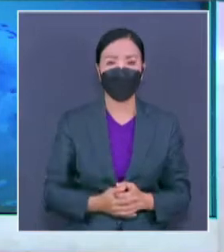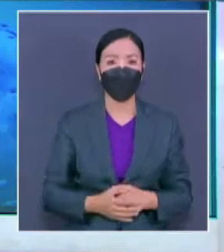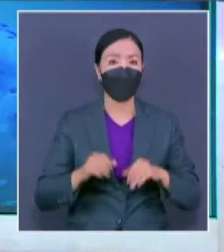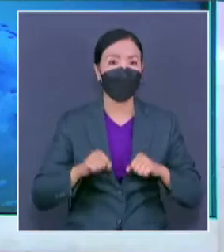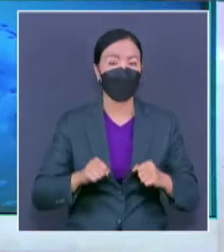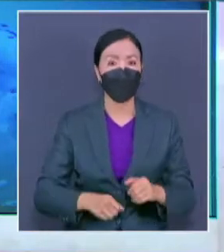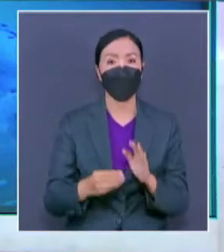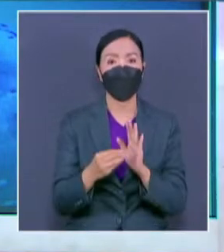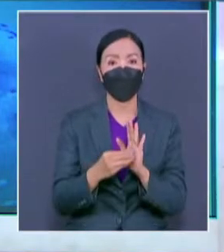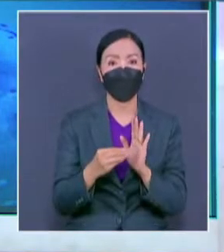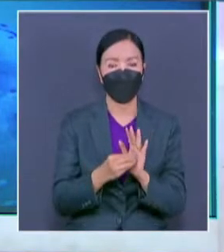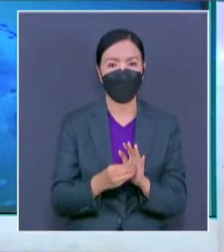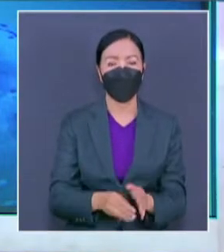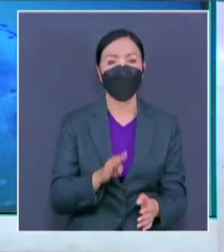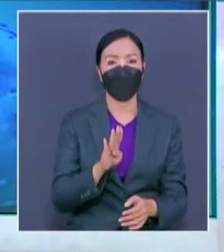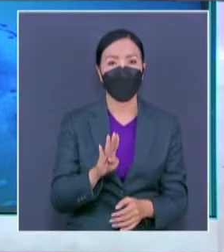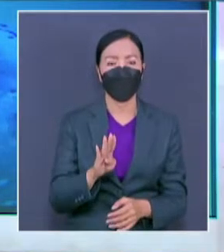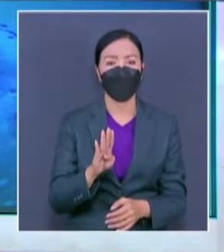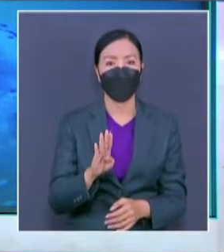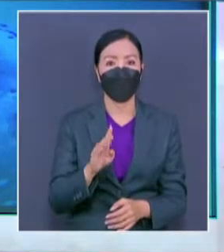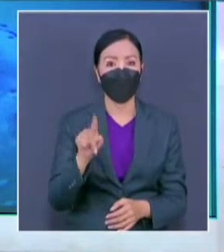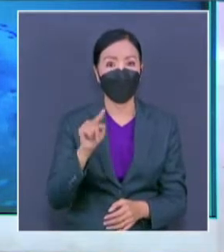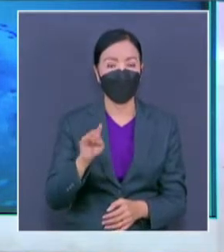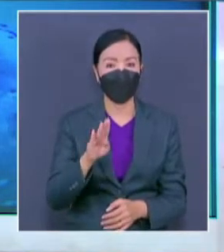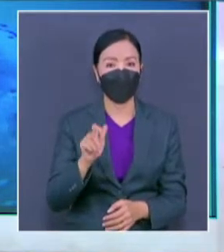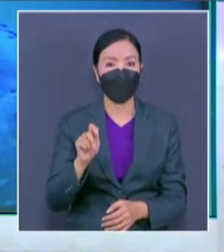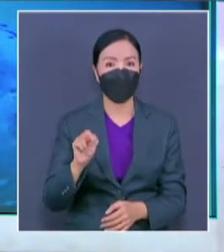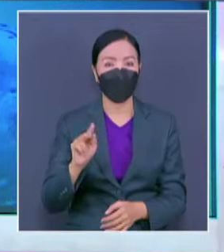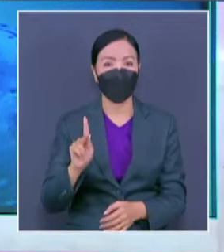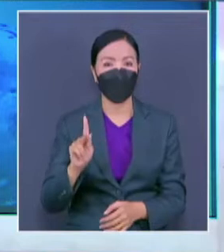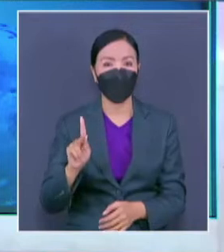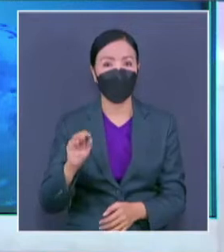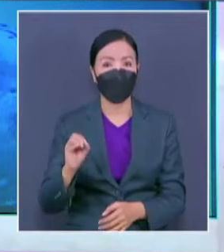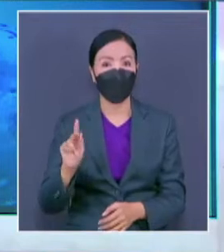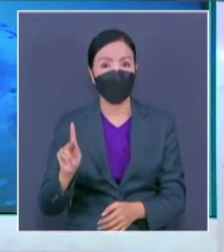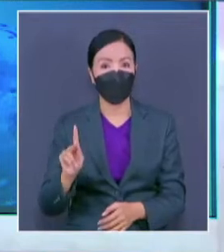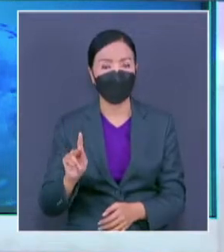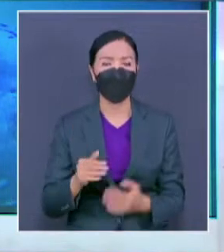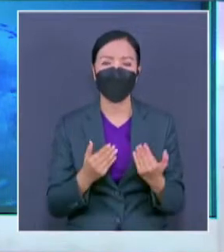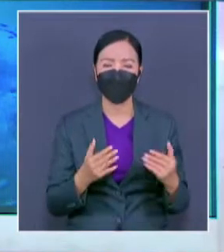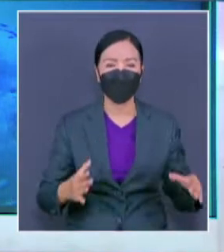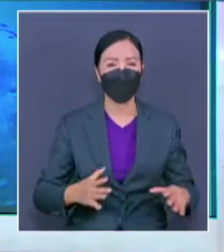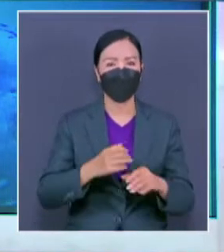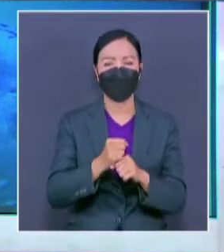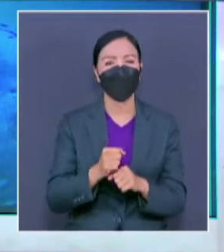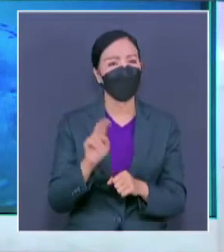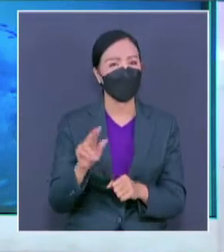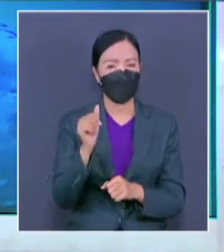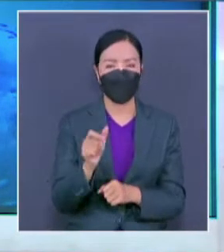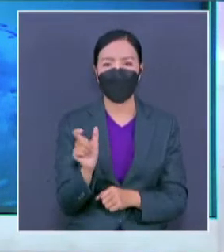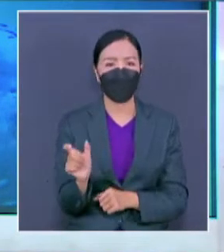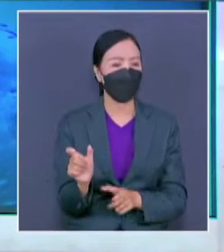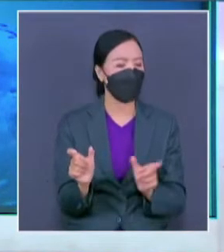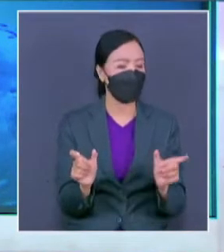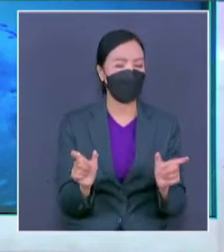ตกลงว่ากรุงเทพมหานครหรือว่าแบงคอกดีแต่ที่ชัดเจนก็คือล่าสุดใช้ได้ทั้ง2ตัวนะใช้ได้ทั้ง2คำในภาษ